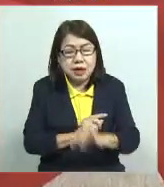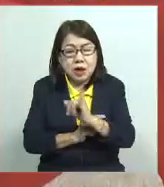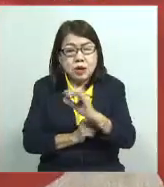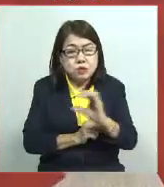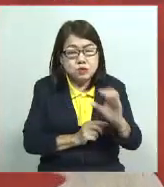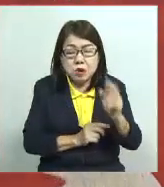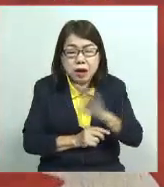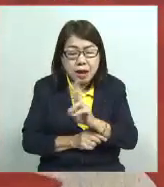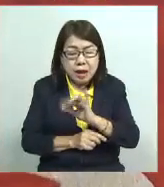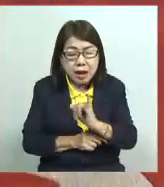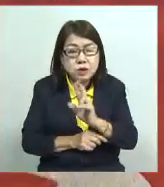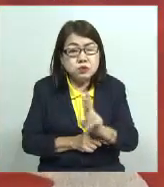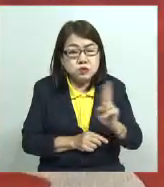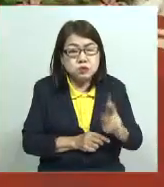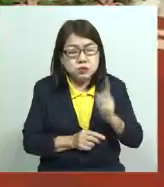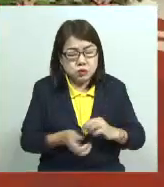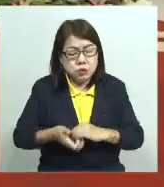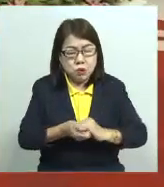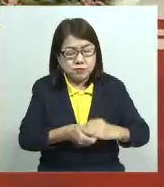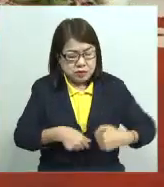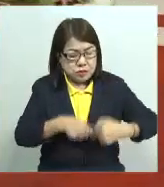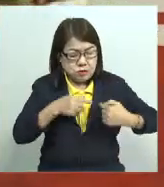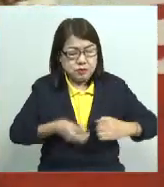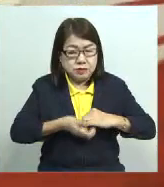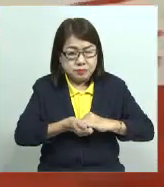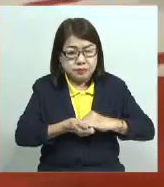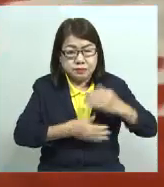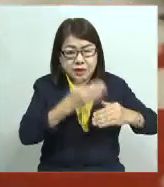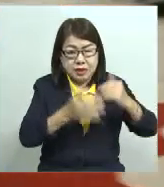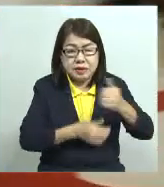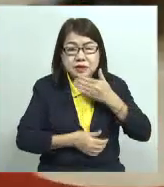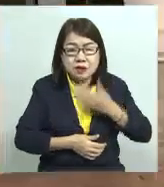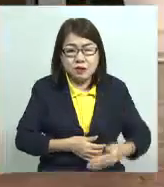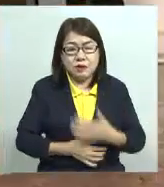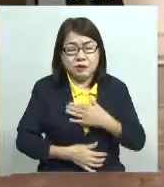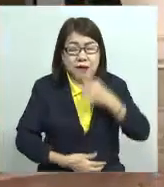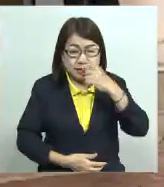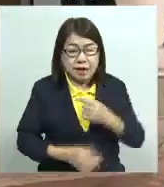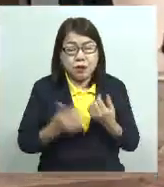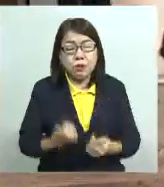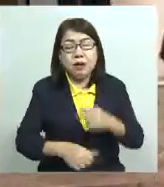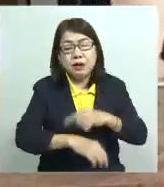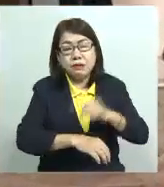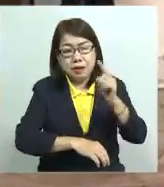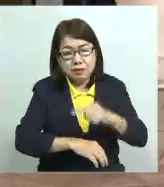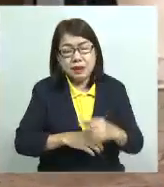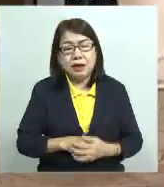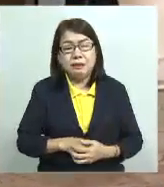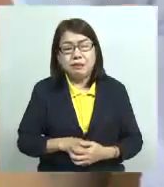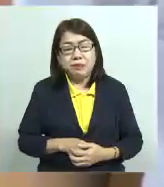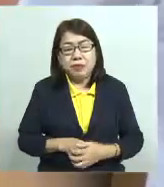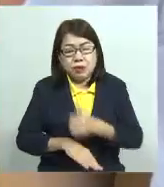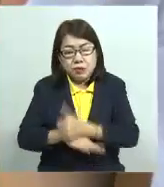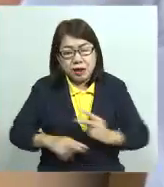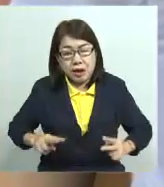มือร่วมใจก้าวไกลยั่งยืนของประเทศไทยขณะที่ในช่วงบ่ายวันนี้ค่ะทางรัฐมนตรีประเทศ